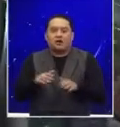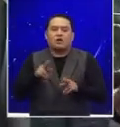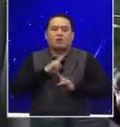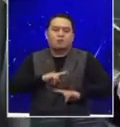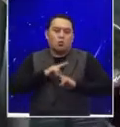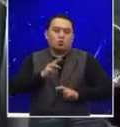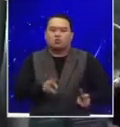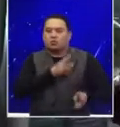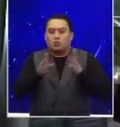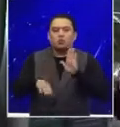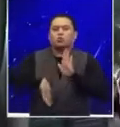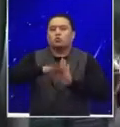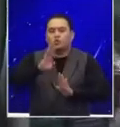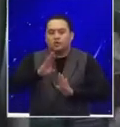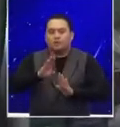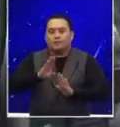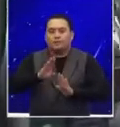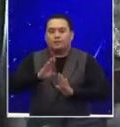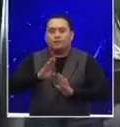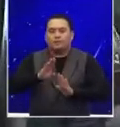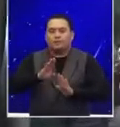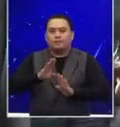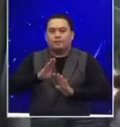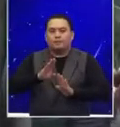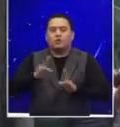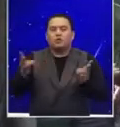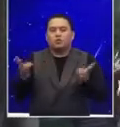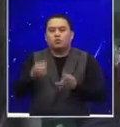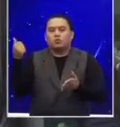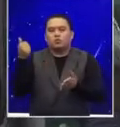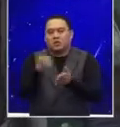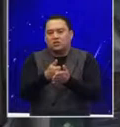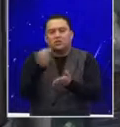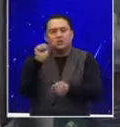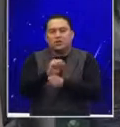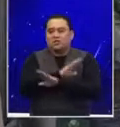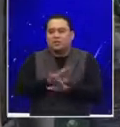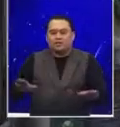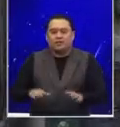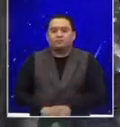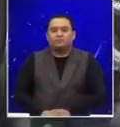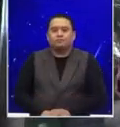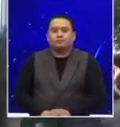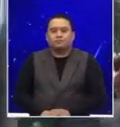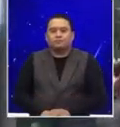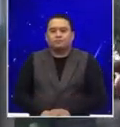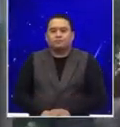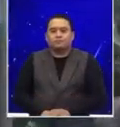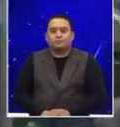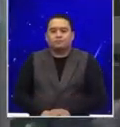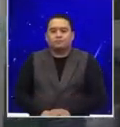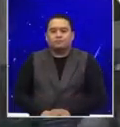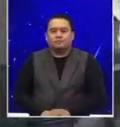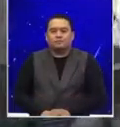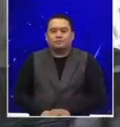работали еще лучше. Не, на достигнутом не останавливались. Спасибо. Спасибо огромное.